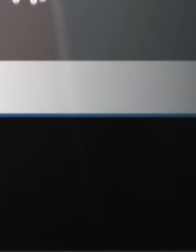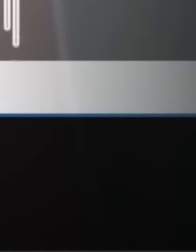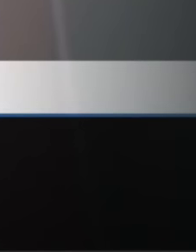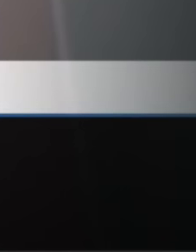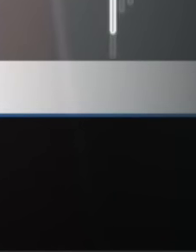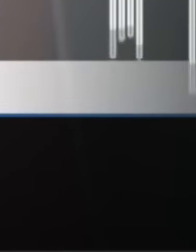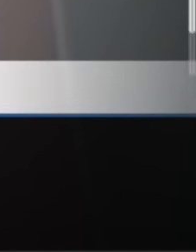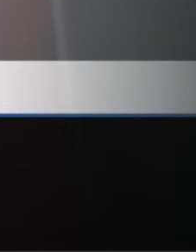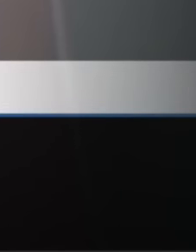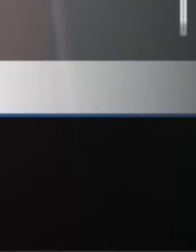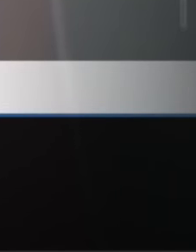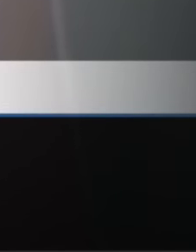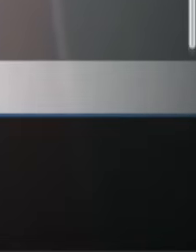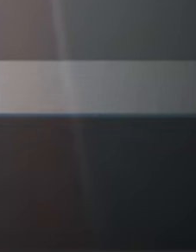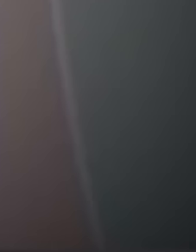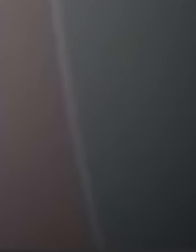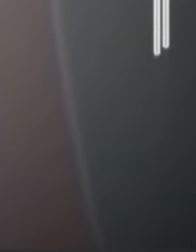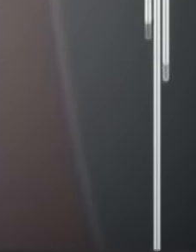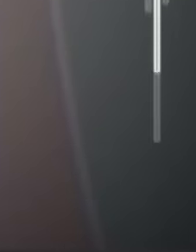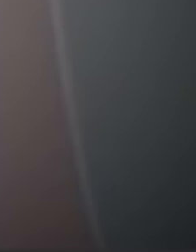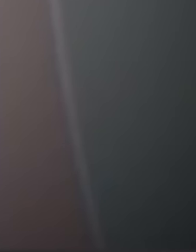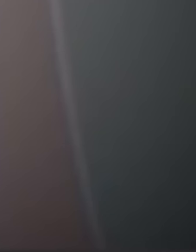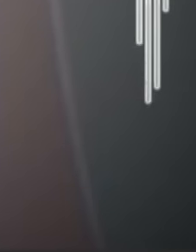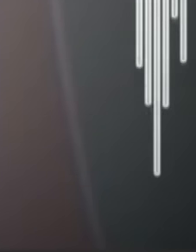때 그다음 우리 박근혜 대통령